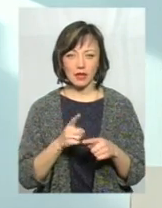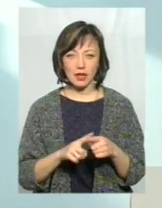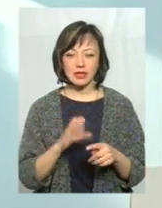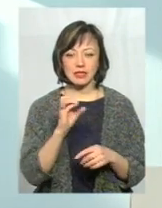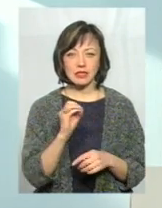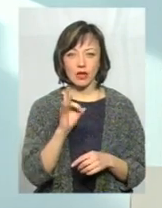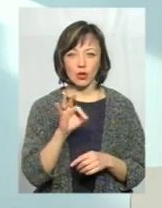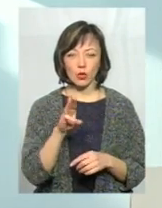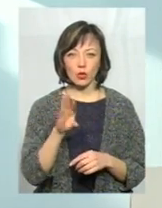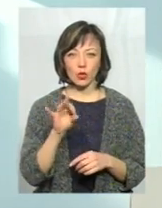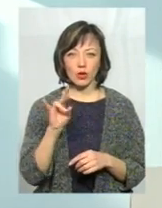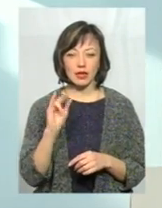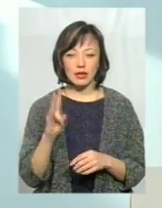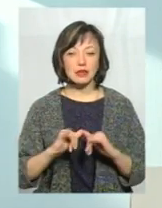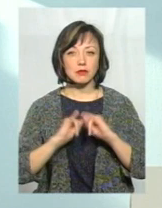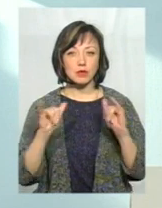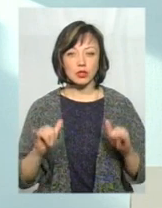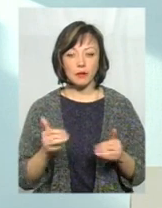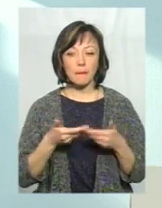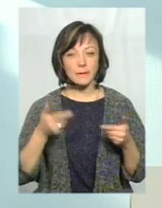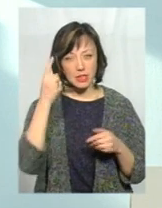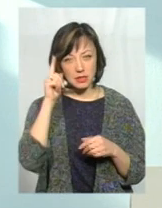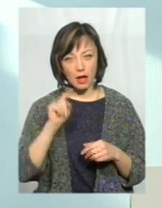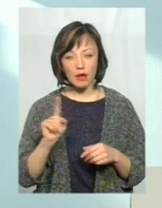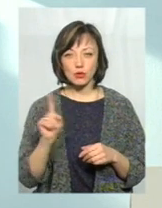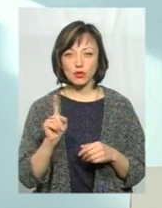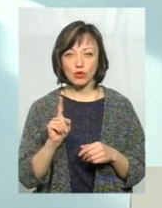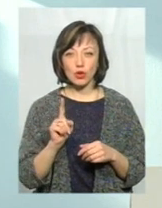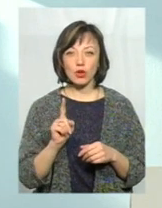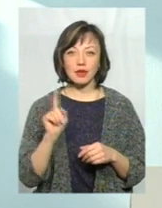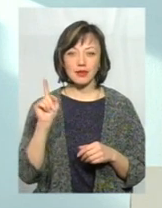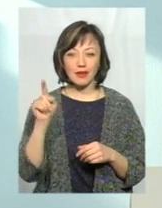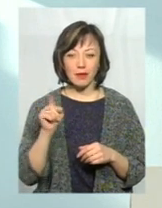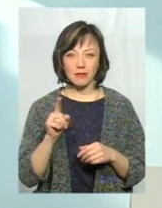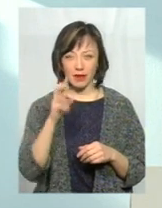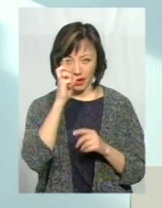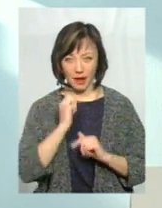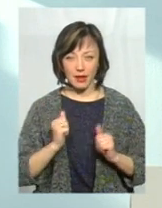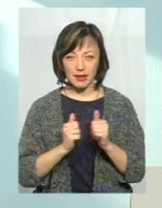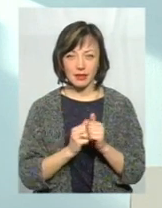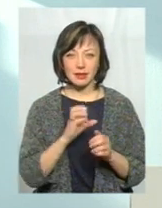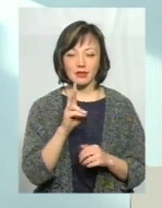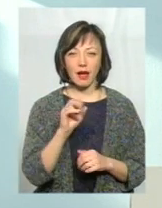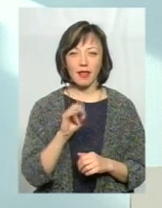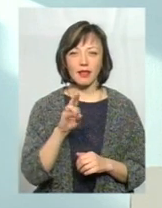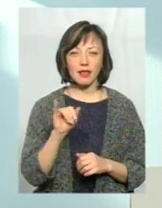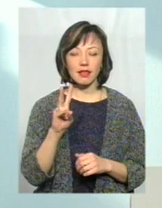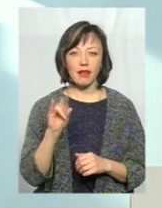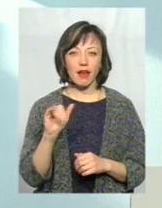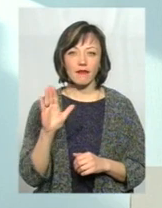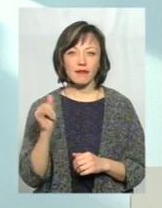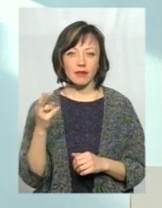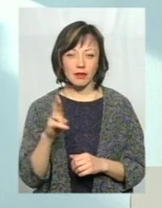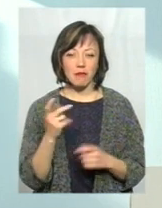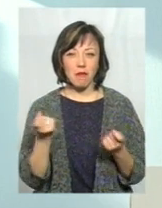серотоніну збільшується. Ми знаємо, що в скандинавських широтах там досить мало цих сонячних променів,